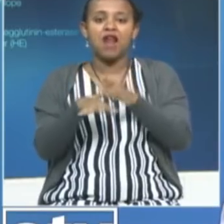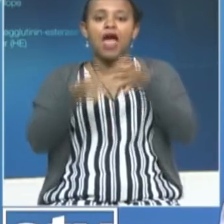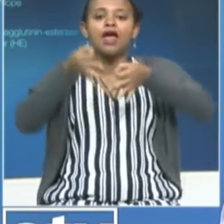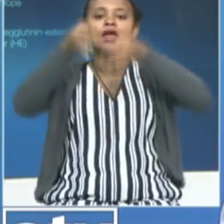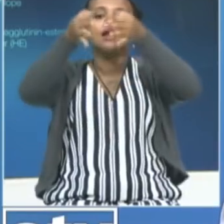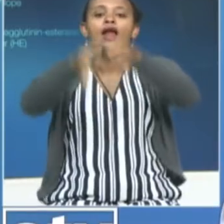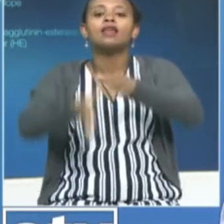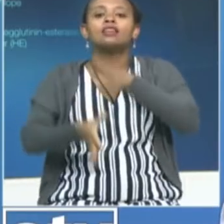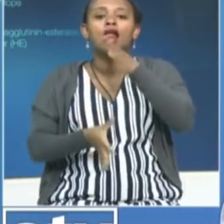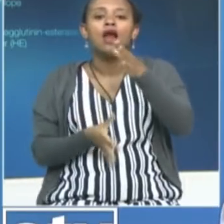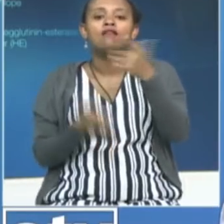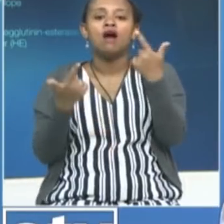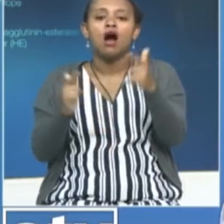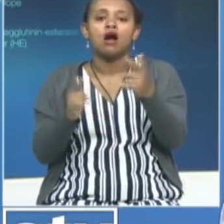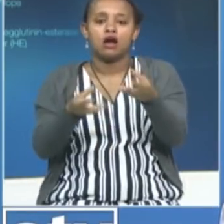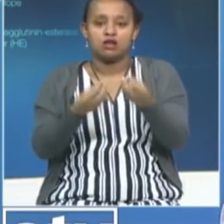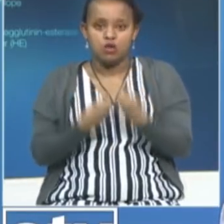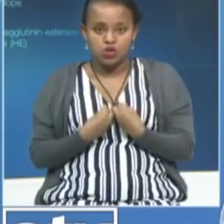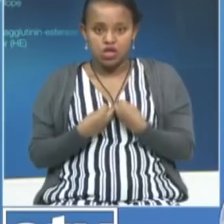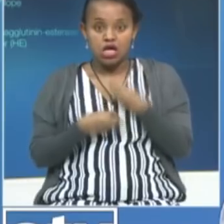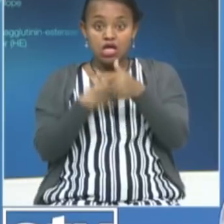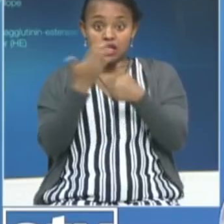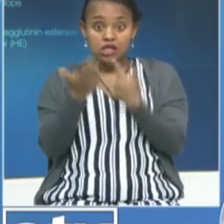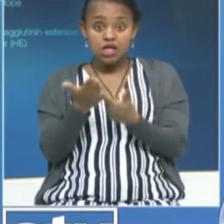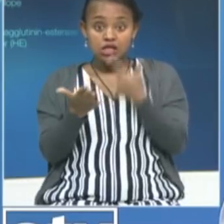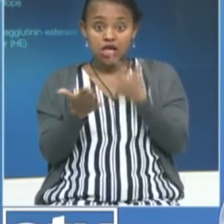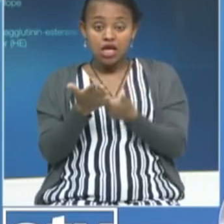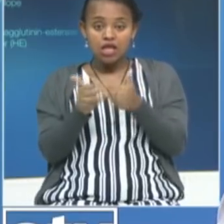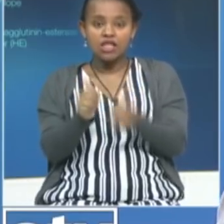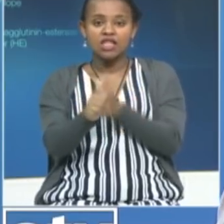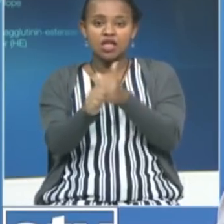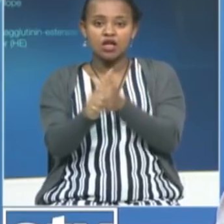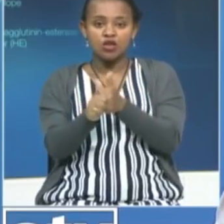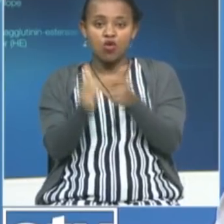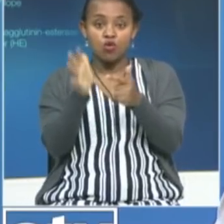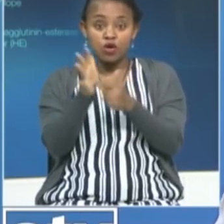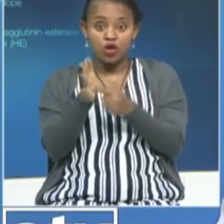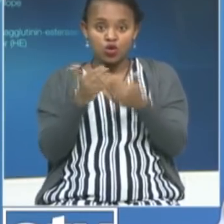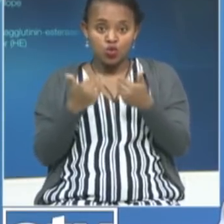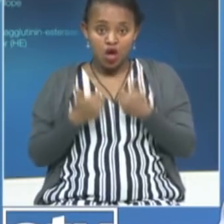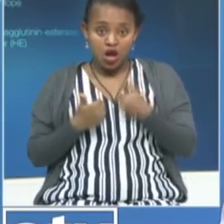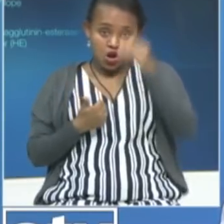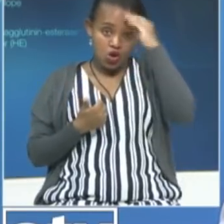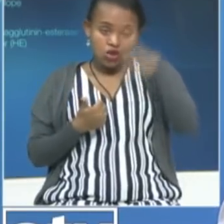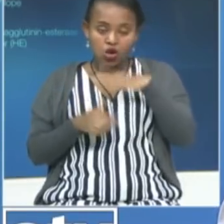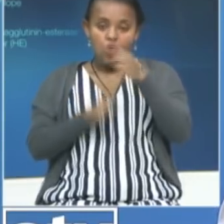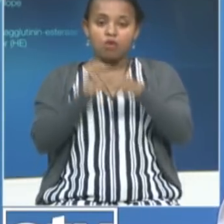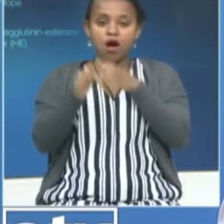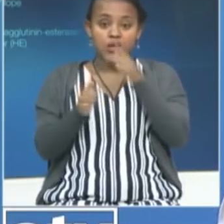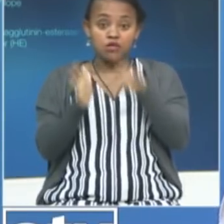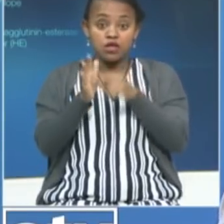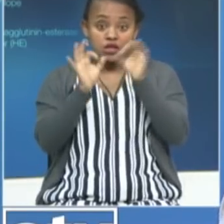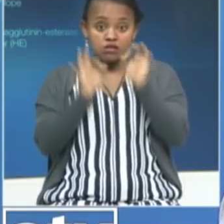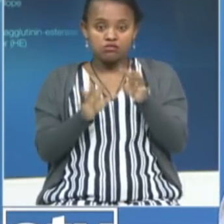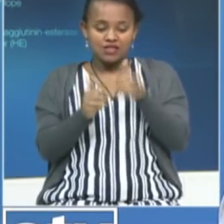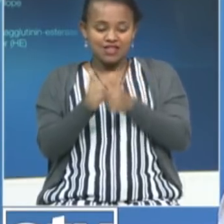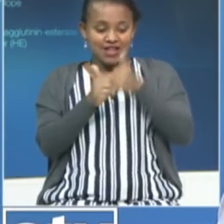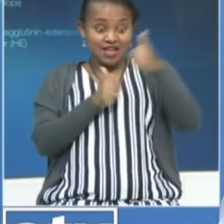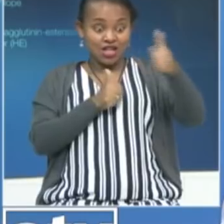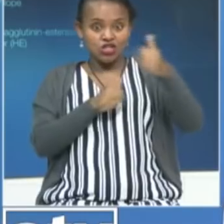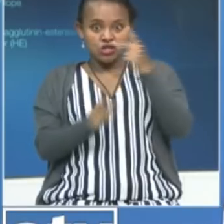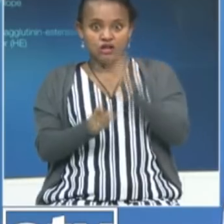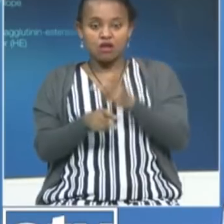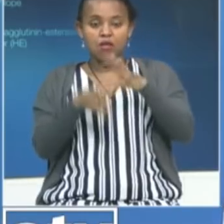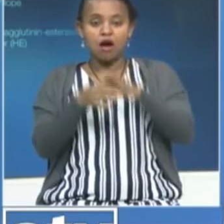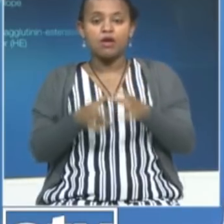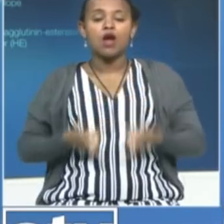እንዳይተላለፍ አጋጣሚውን ይሰጠናል። ስለዚህ ይህን ተከትሎ ምልክቱ ያለው ሰው ባይሄድ፣ ምልክትም ከሌለን ርቀታችን ጠብቀን